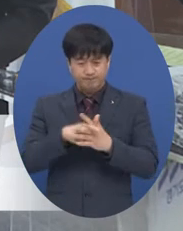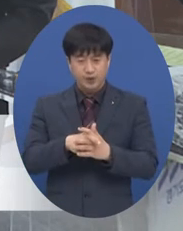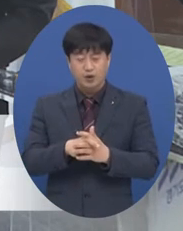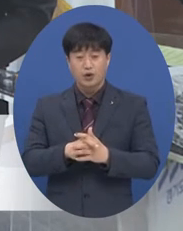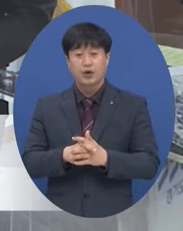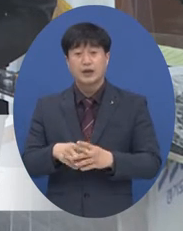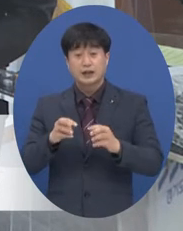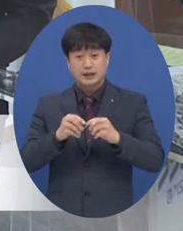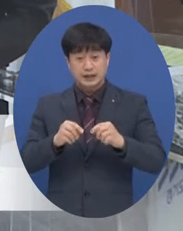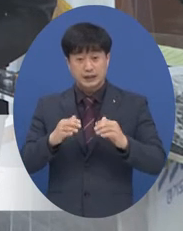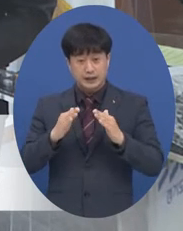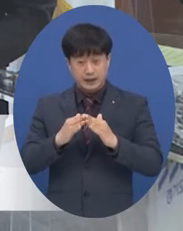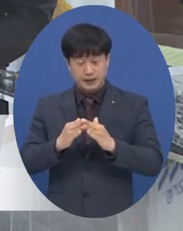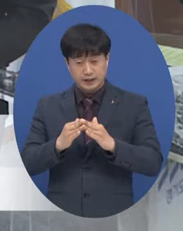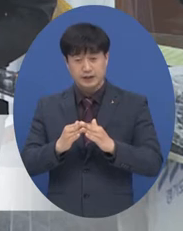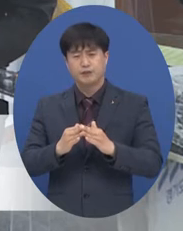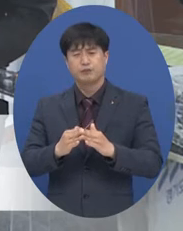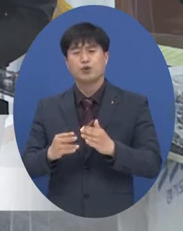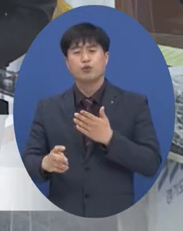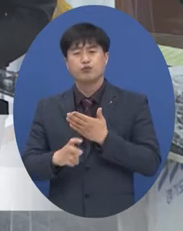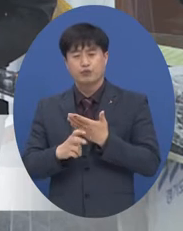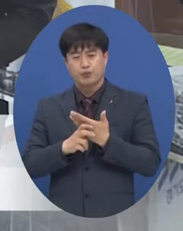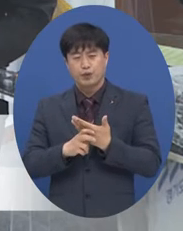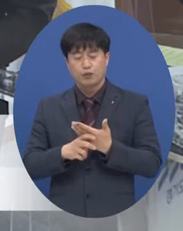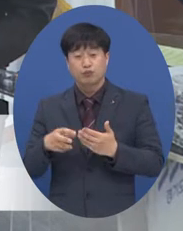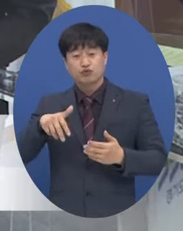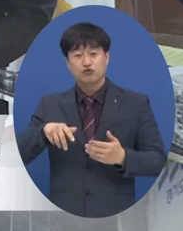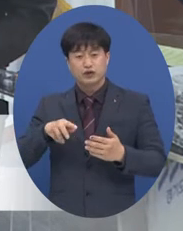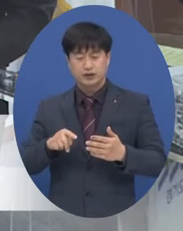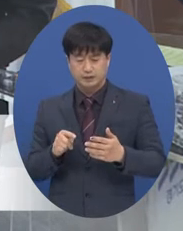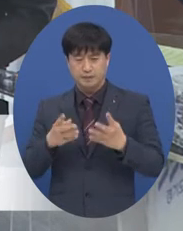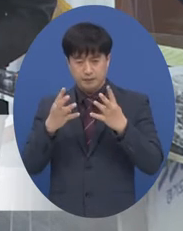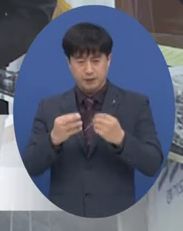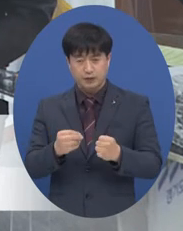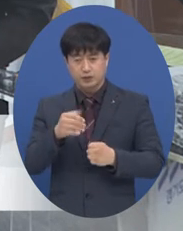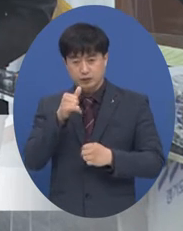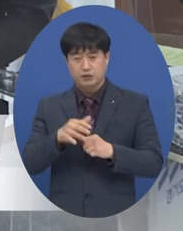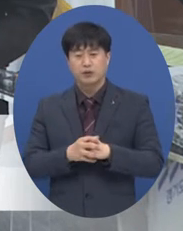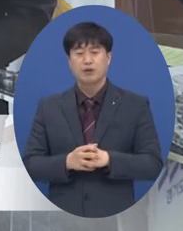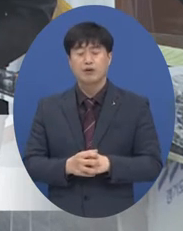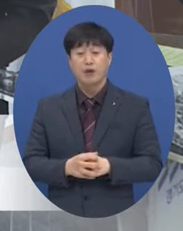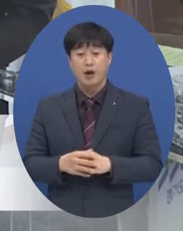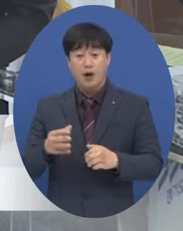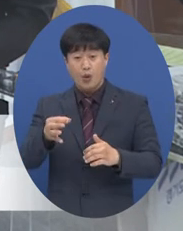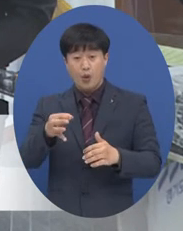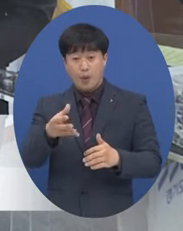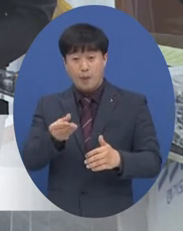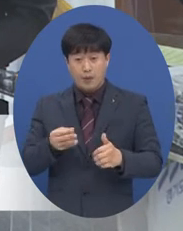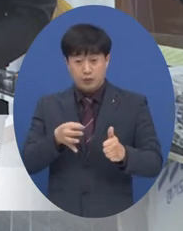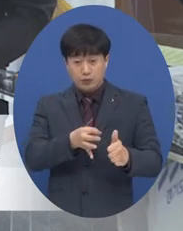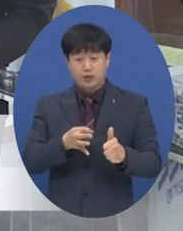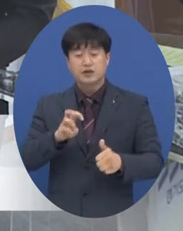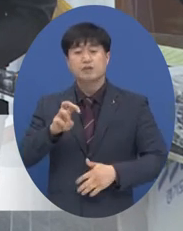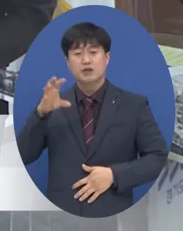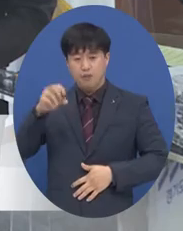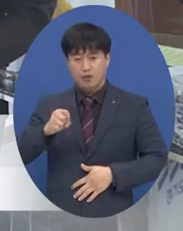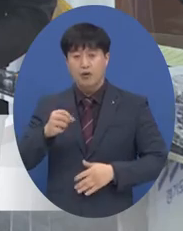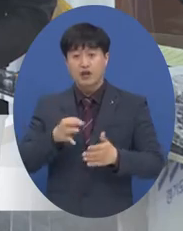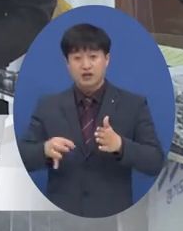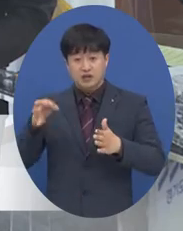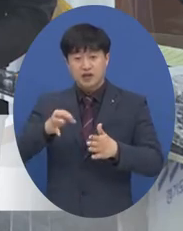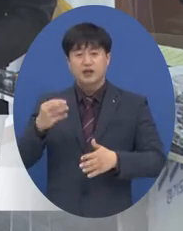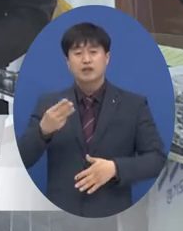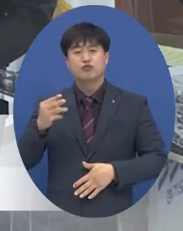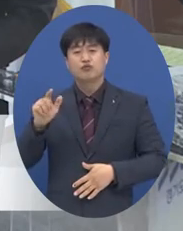불법 추심을 있어 무것도 있는데요 이들이 불법으로 대출해준 도움만 30억원의 연 이자율은 최고 3천 6백